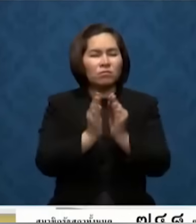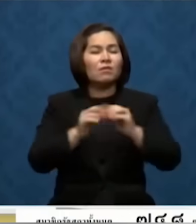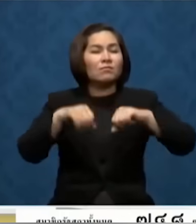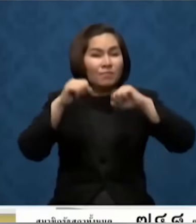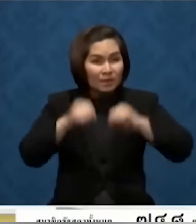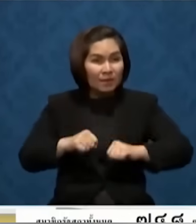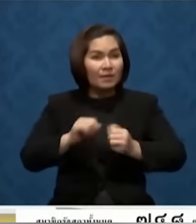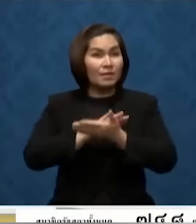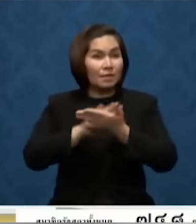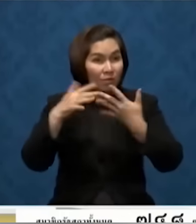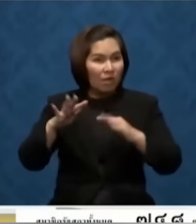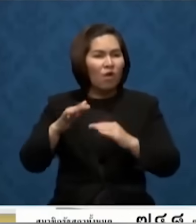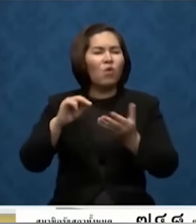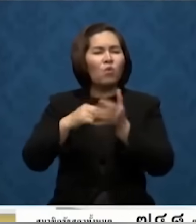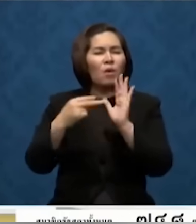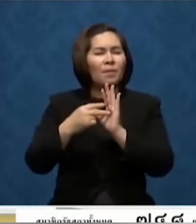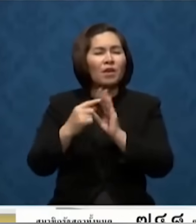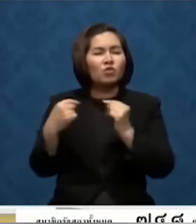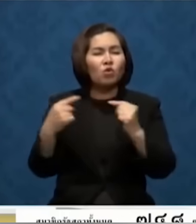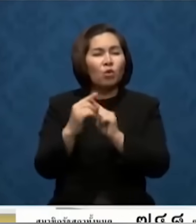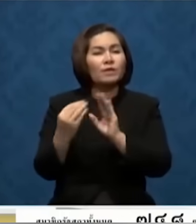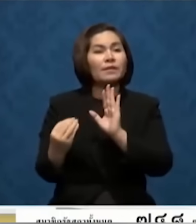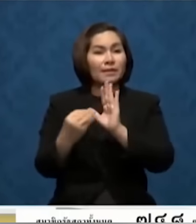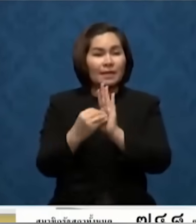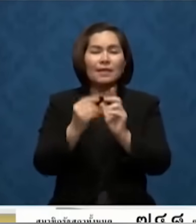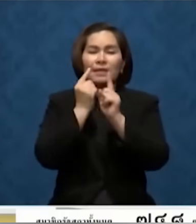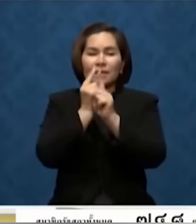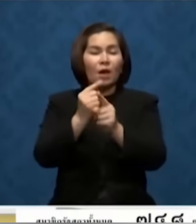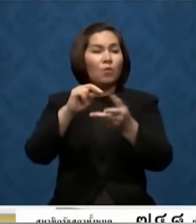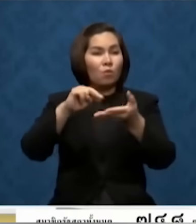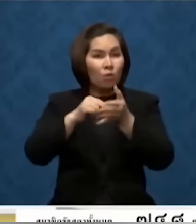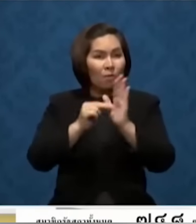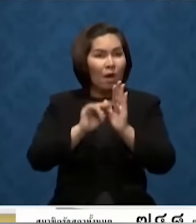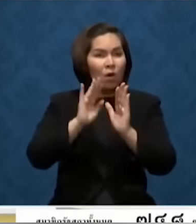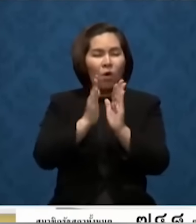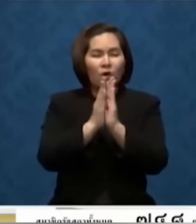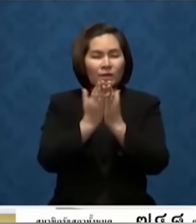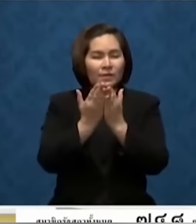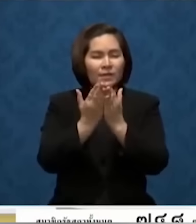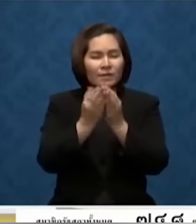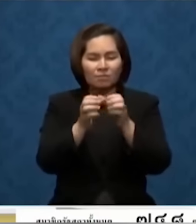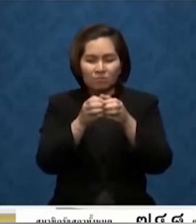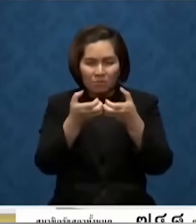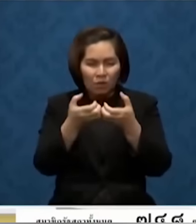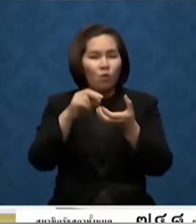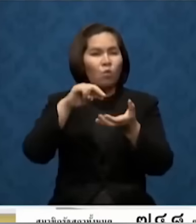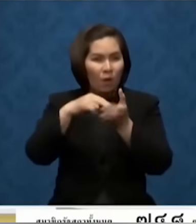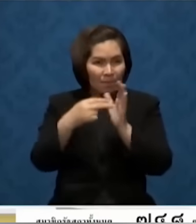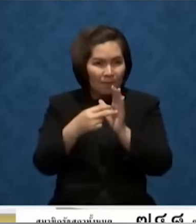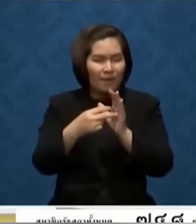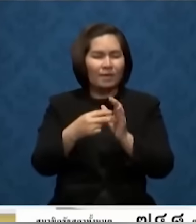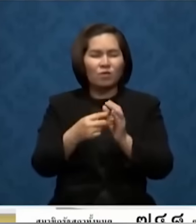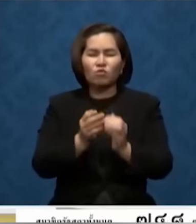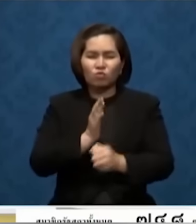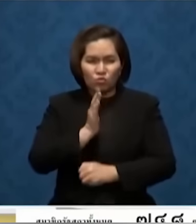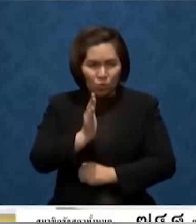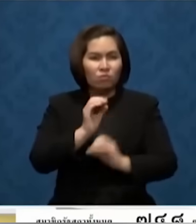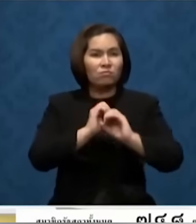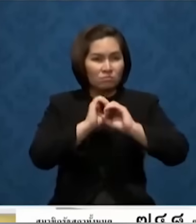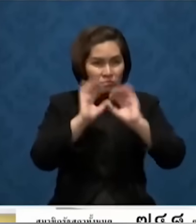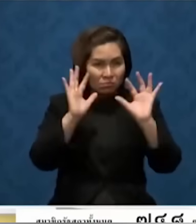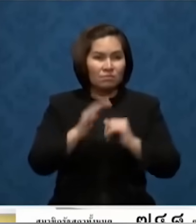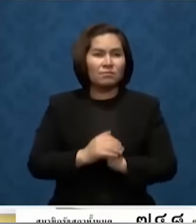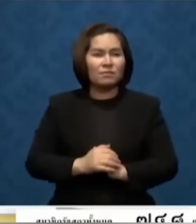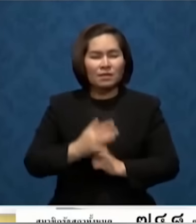ติตามความหมายของพจนานุกรมมันแปลเป็นอย่างอื่นไม่ได้ครับท่านประธานนี่คือสิ่งที่เ